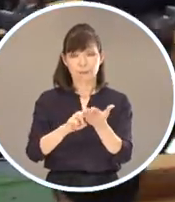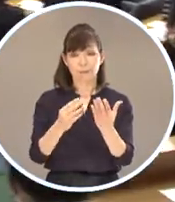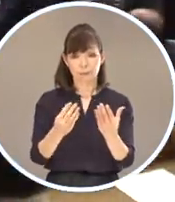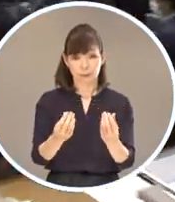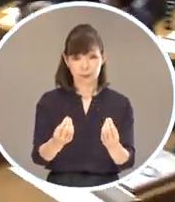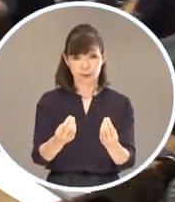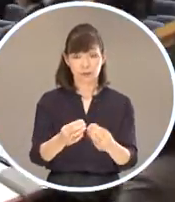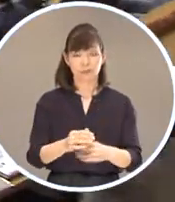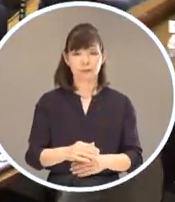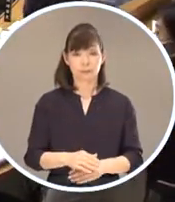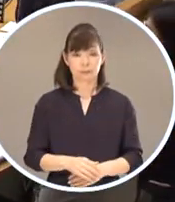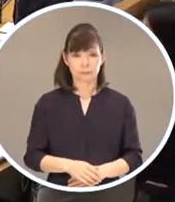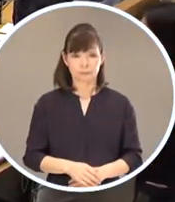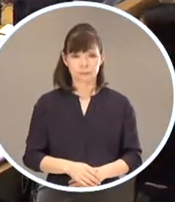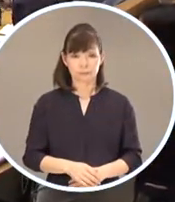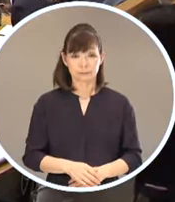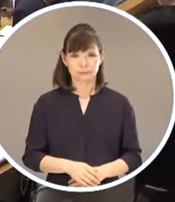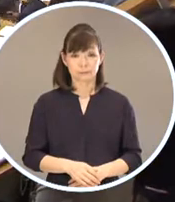ました。